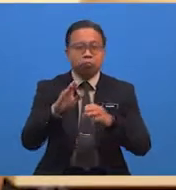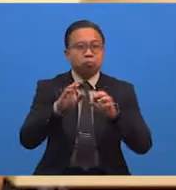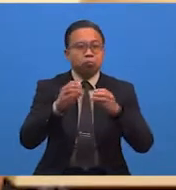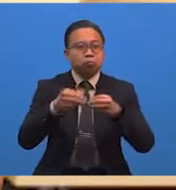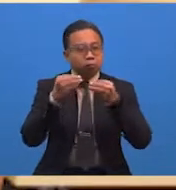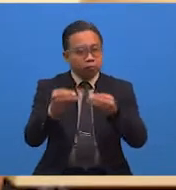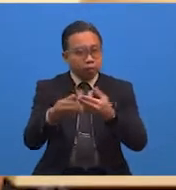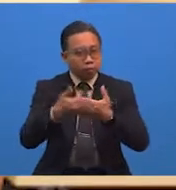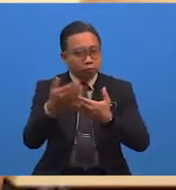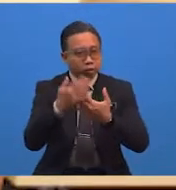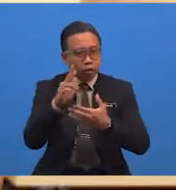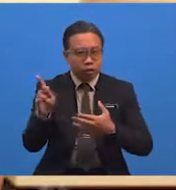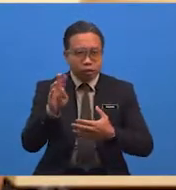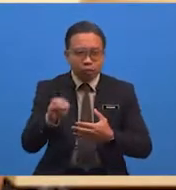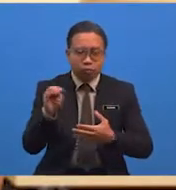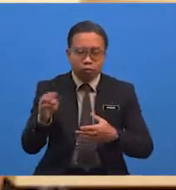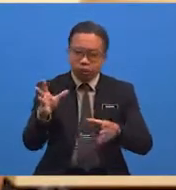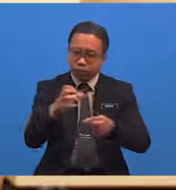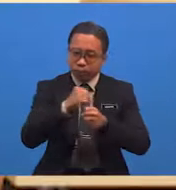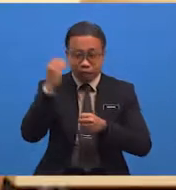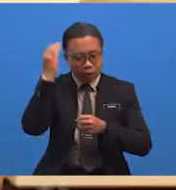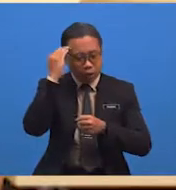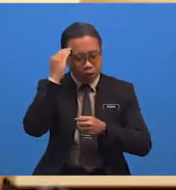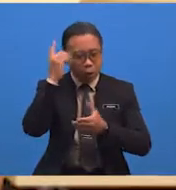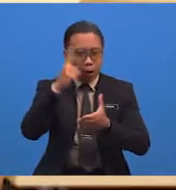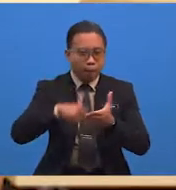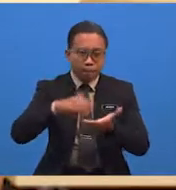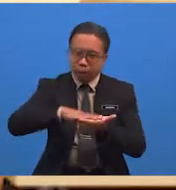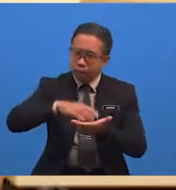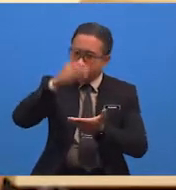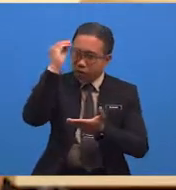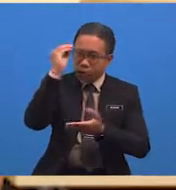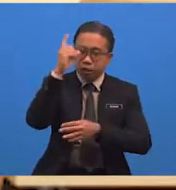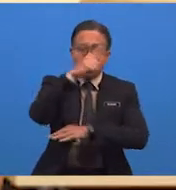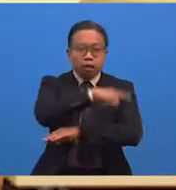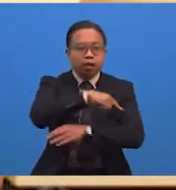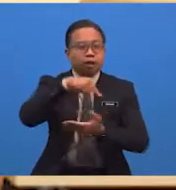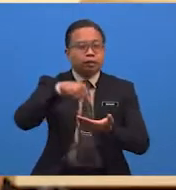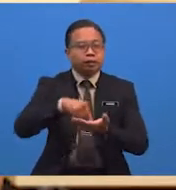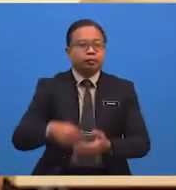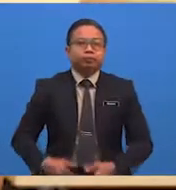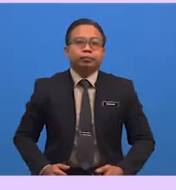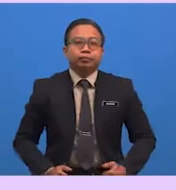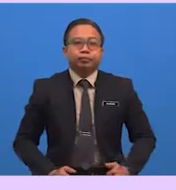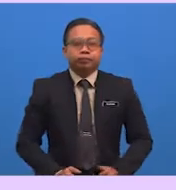memudahkan murid-murid mendapat gambaran kasar tentang pembelajaran kita pada hari